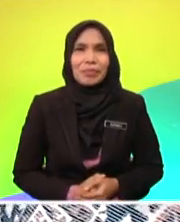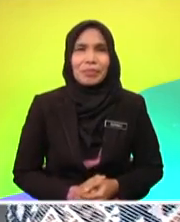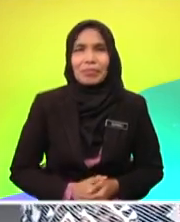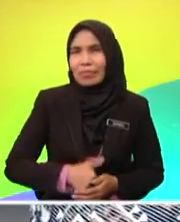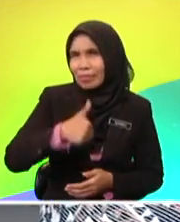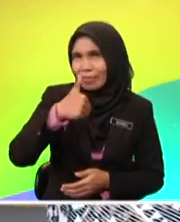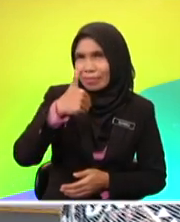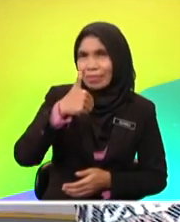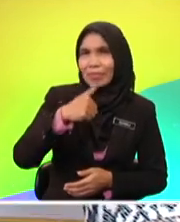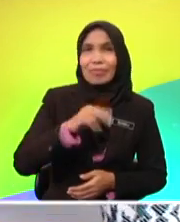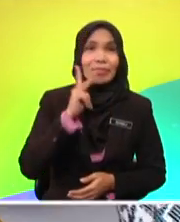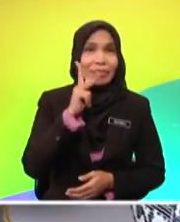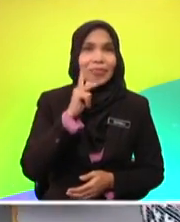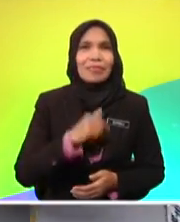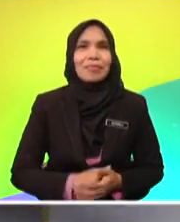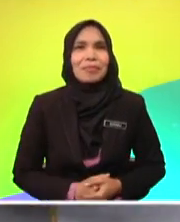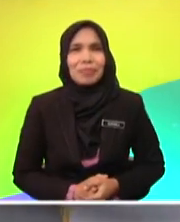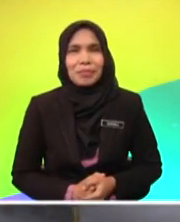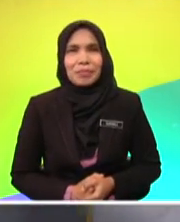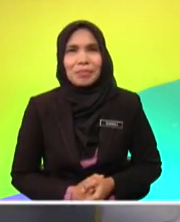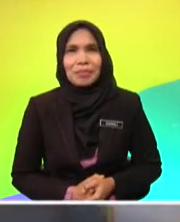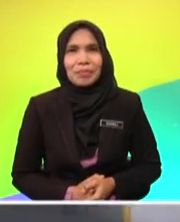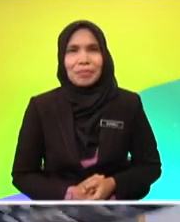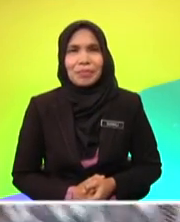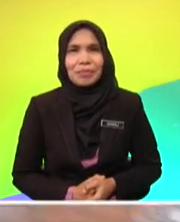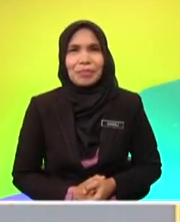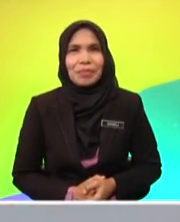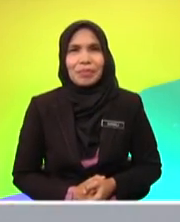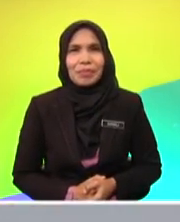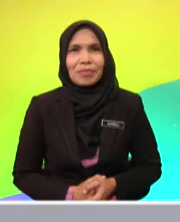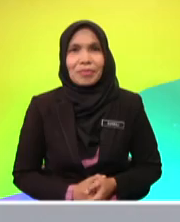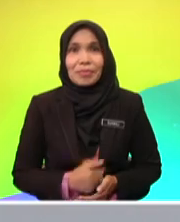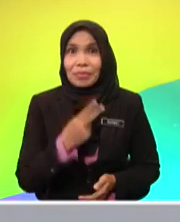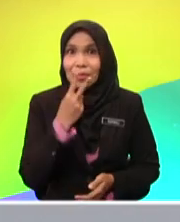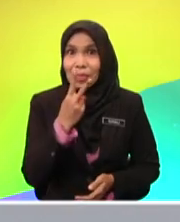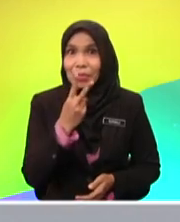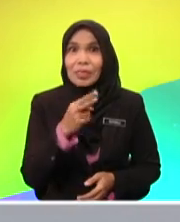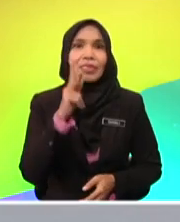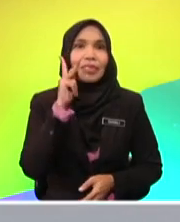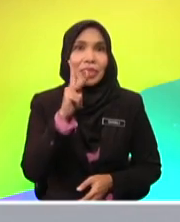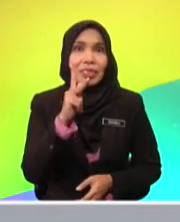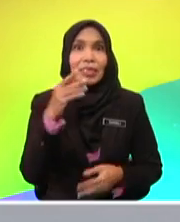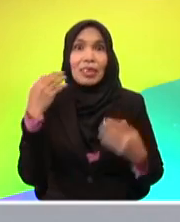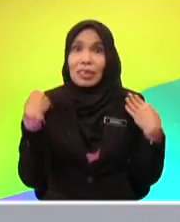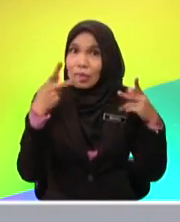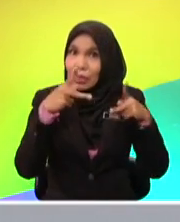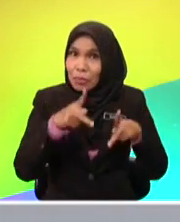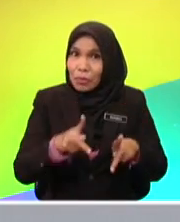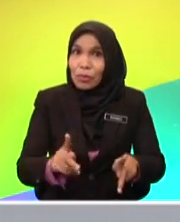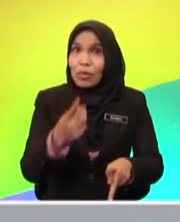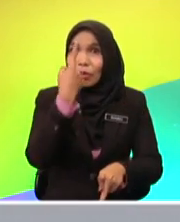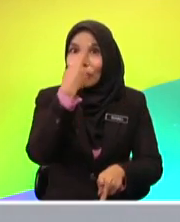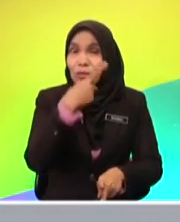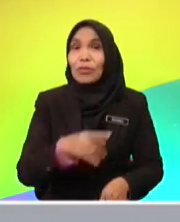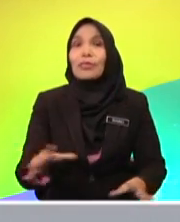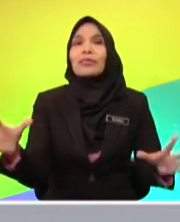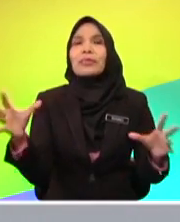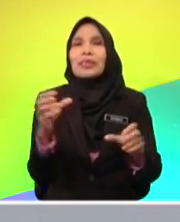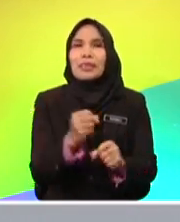kita. Nampaknya saya ada peluang nak makan jeruk mangga yang Cikgu Suhailah buatkan.